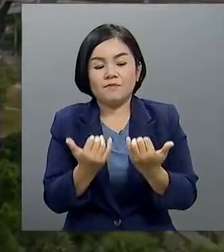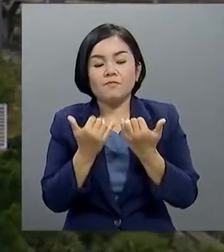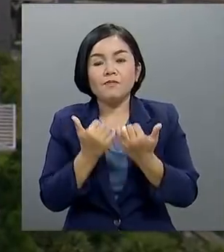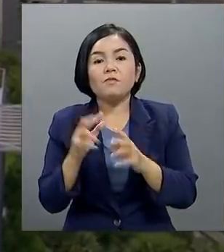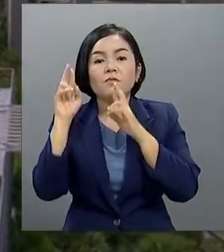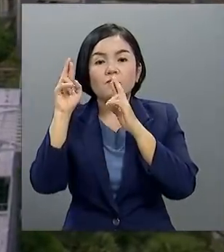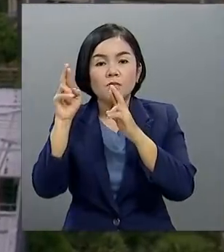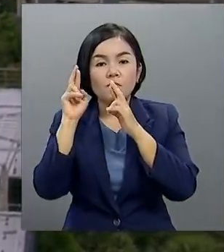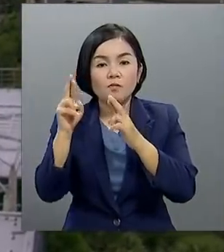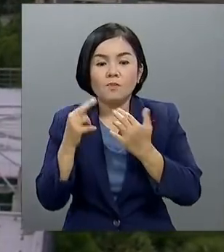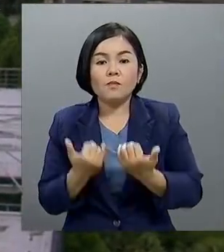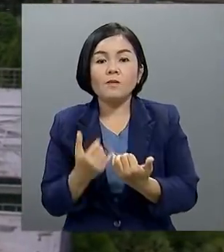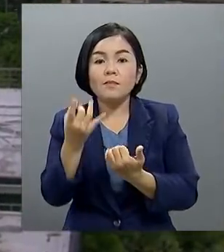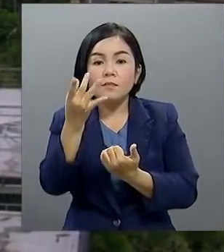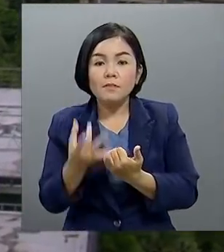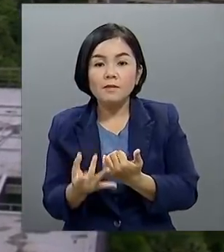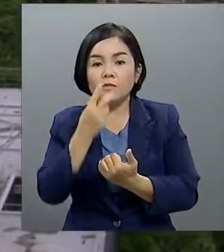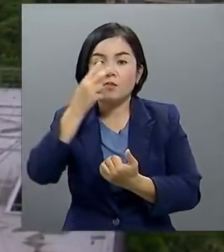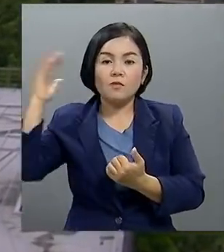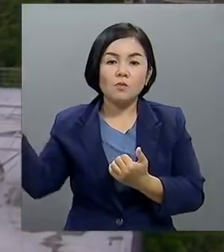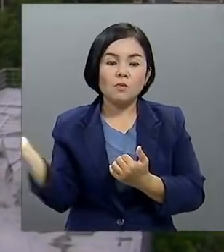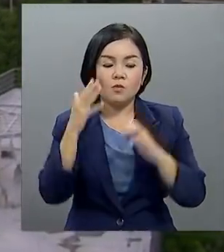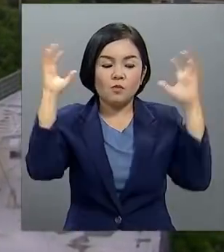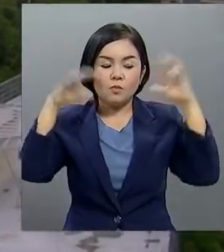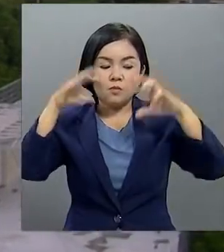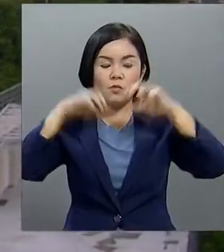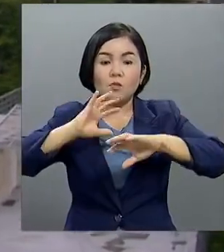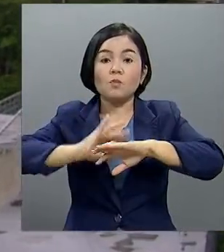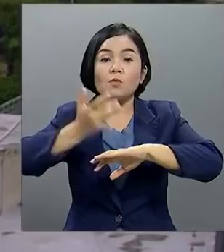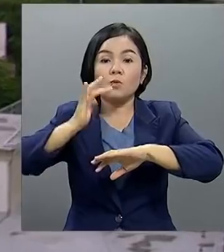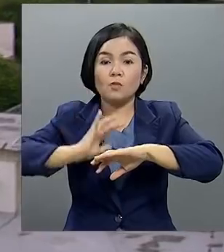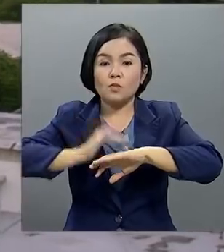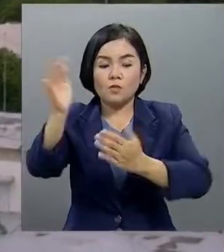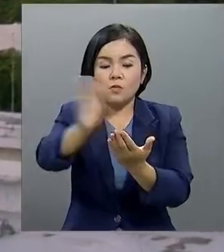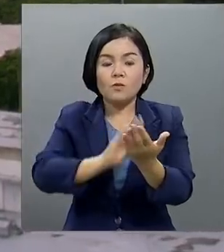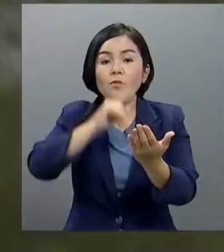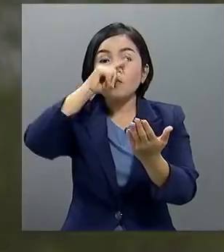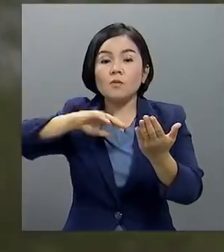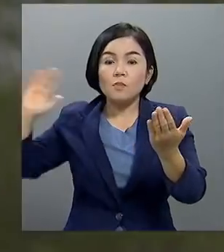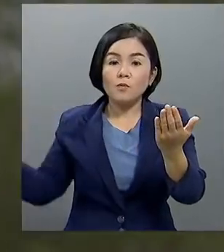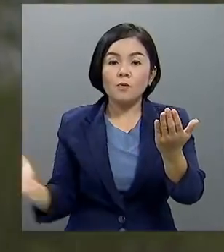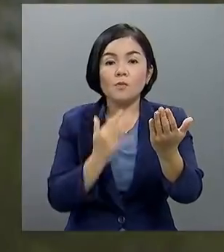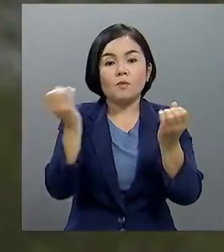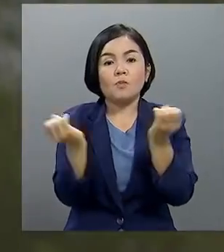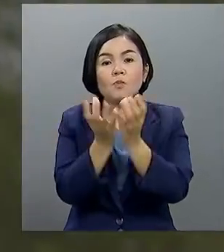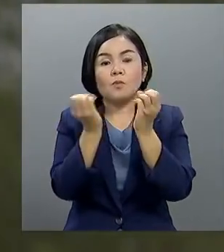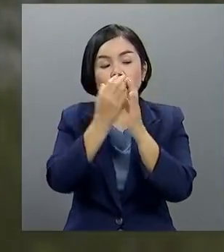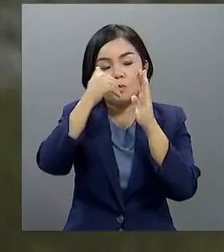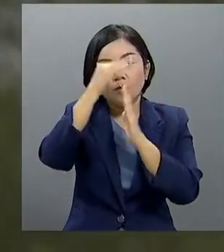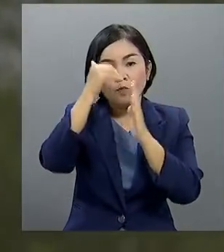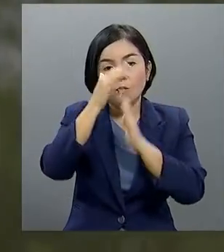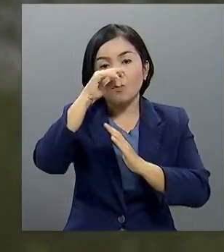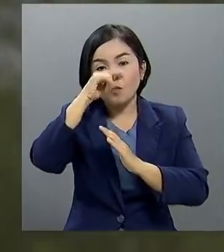งนี้ก็คือมรสุมนะครับเป็นช่วงหน้าฝนแบบนี้ร่องมรสุมกำลังแรงพาดผ่านภาคเหนือเข้าสู่พายุดิเพรส